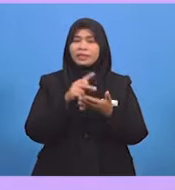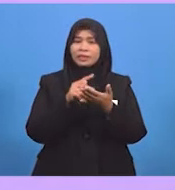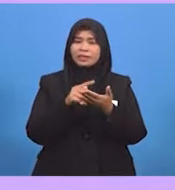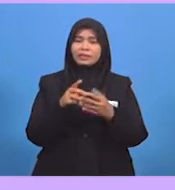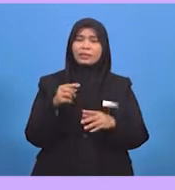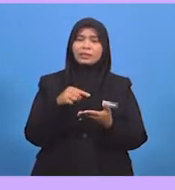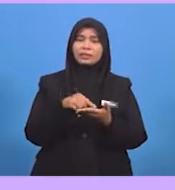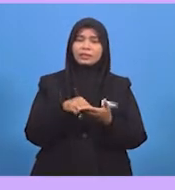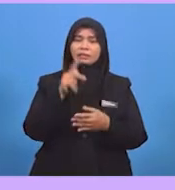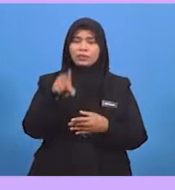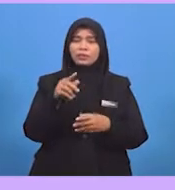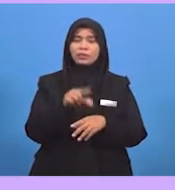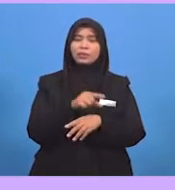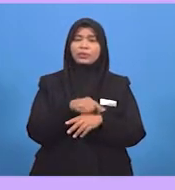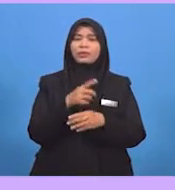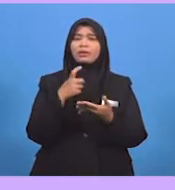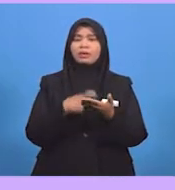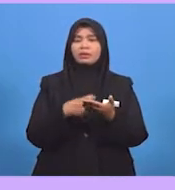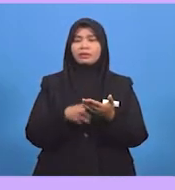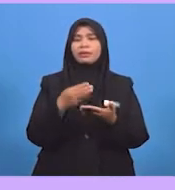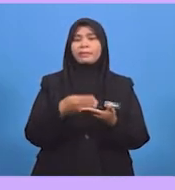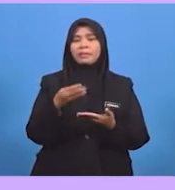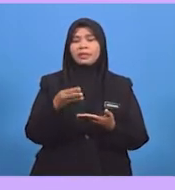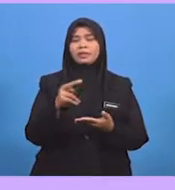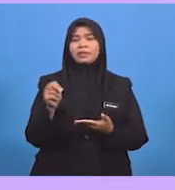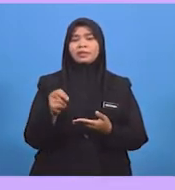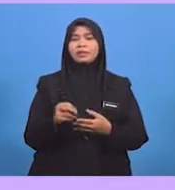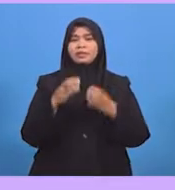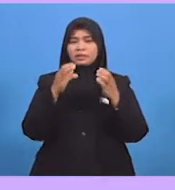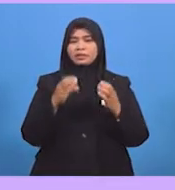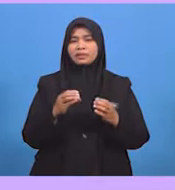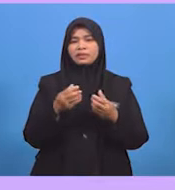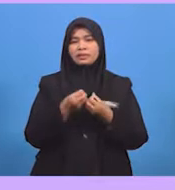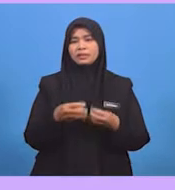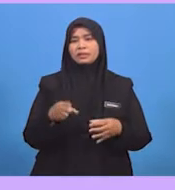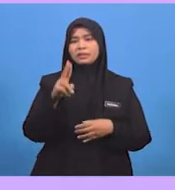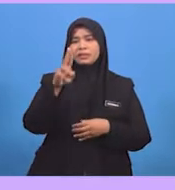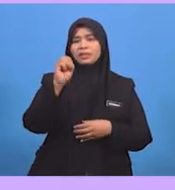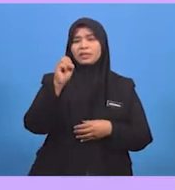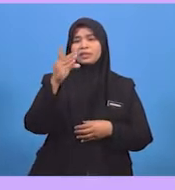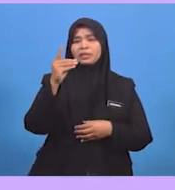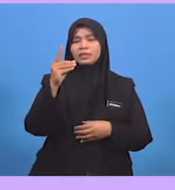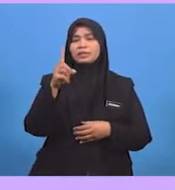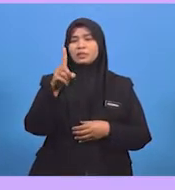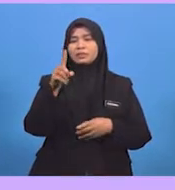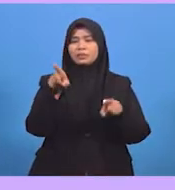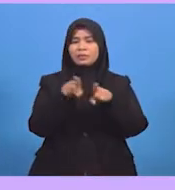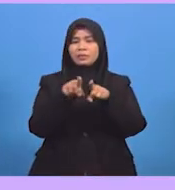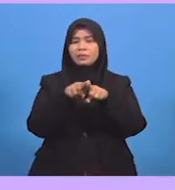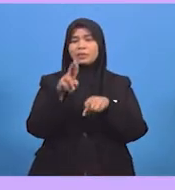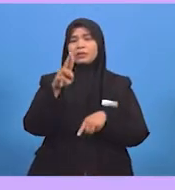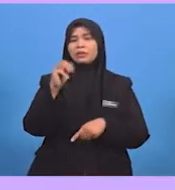Pengiraan ini pula perlu gunakan harga belian. Cara penyelesaiannya, USD 1 sama